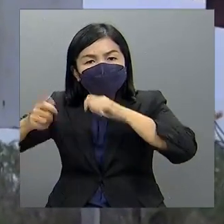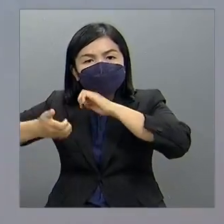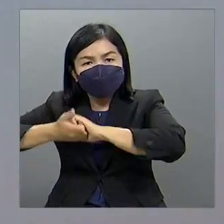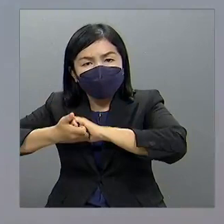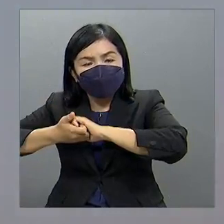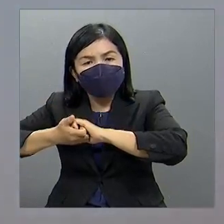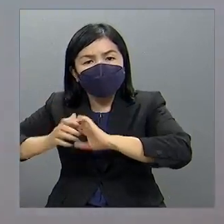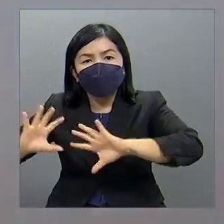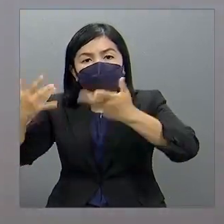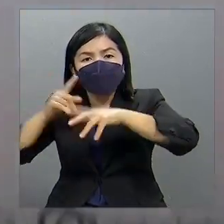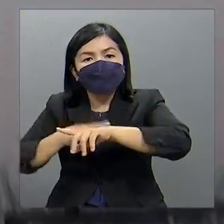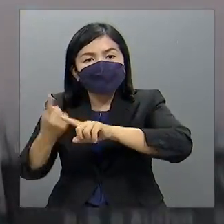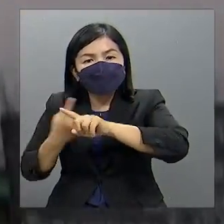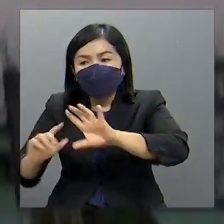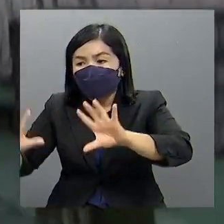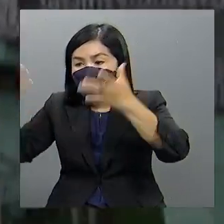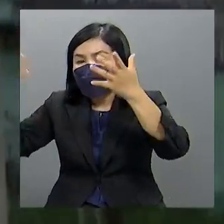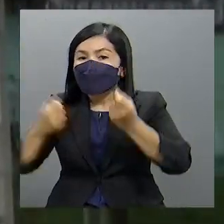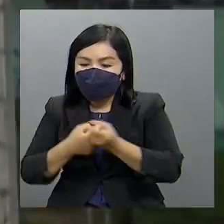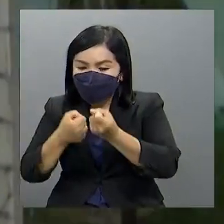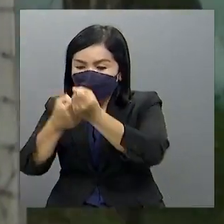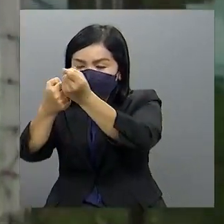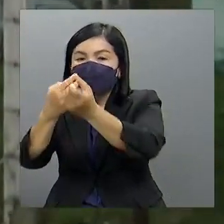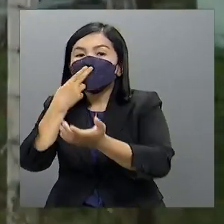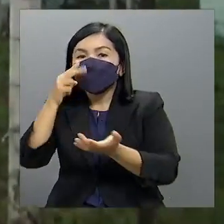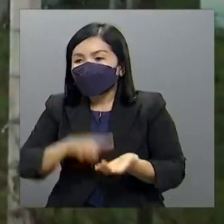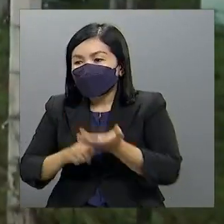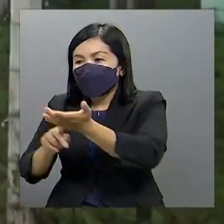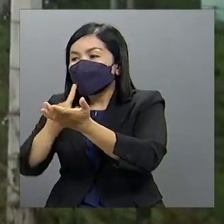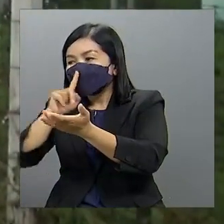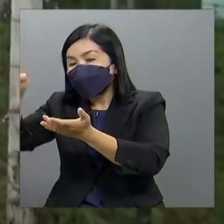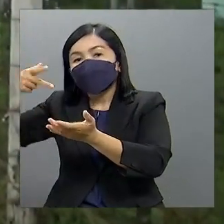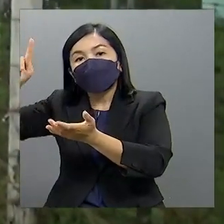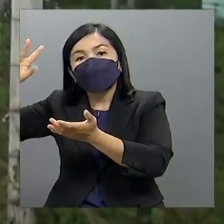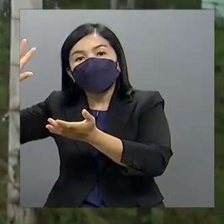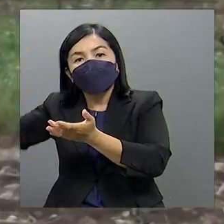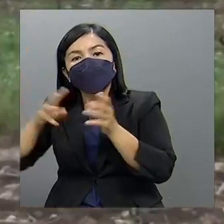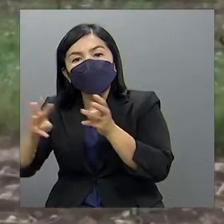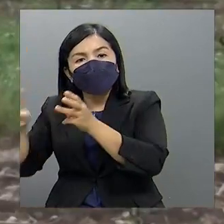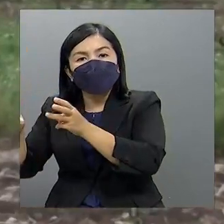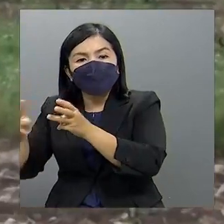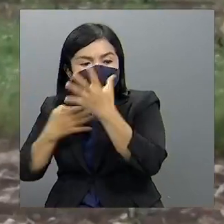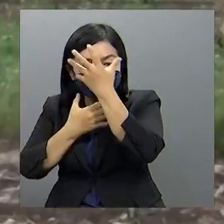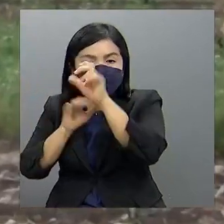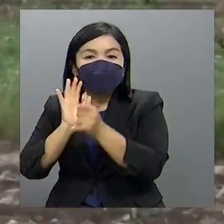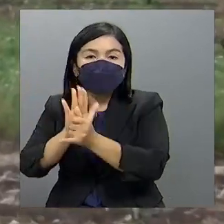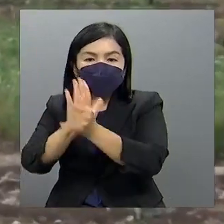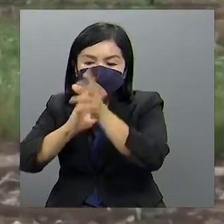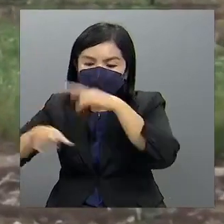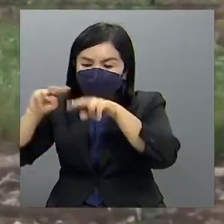พร้อมกับจะยื่นร้องปปชและผู้เกี่ยวข้องฐานละเว้นการปฏิบัติหน้าที่ค่ะอ่ะ